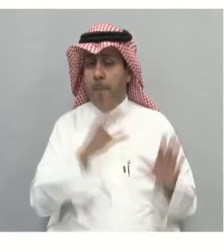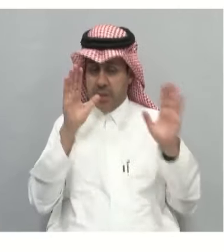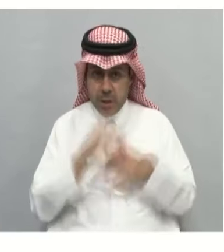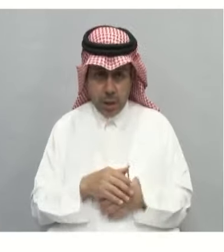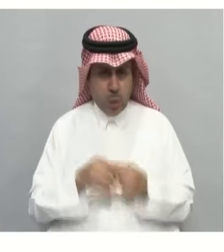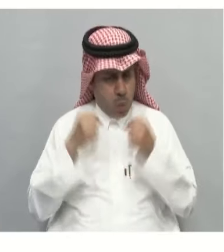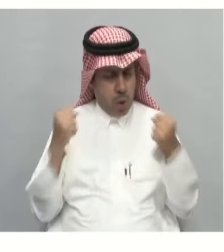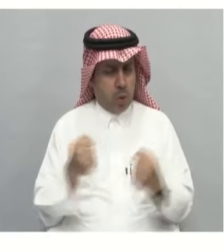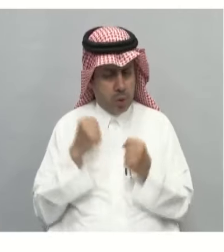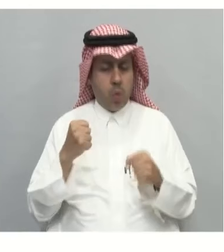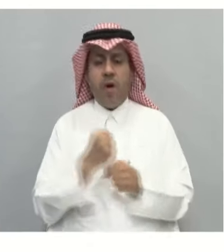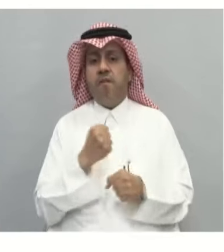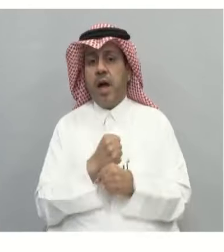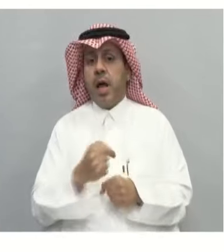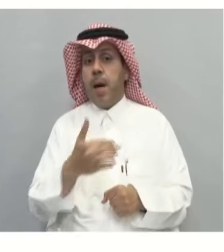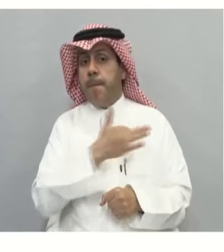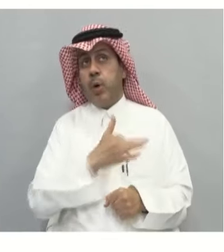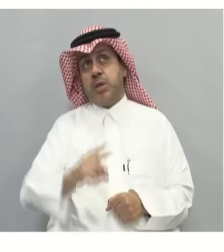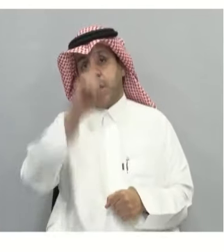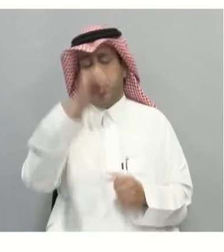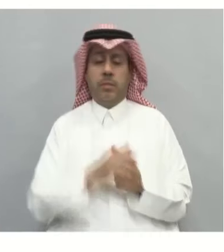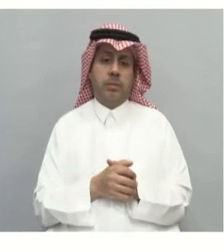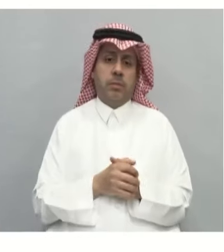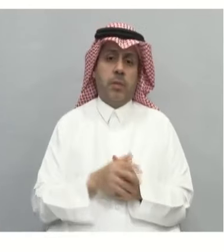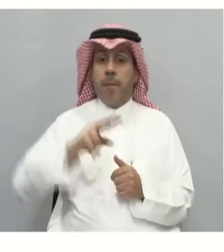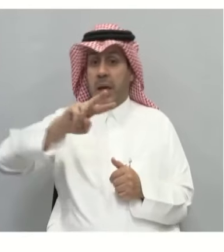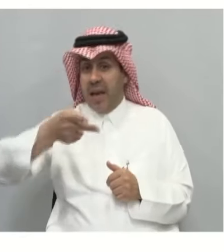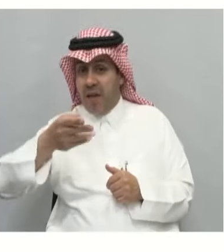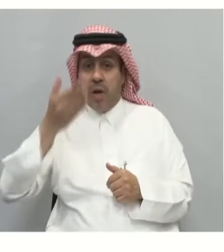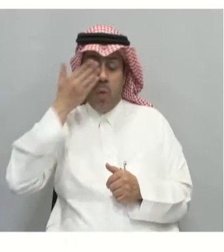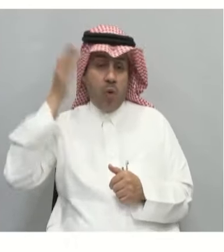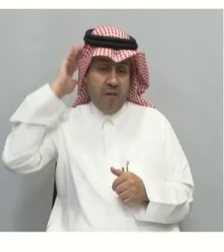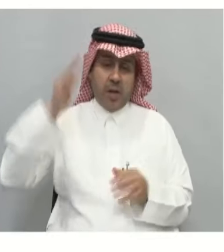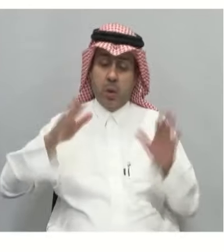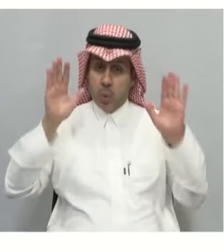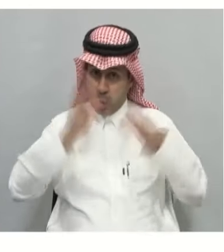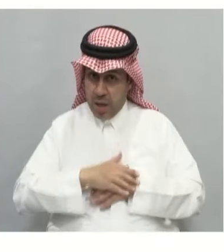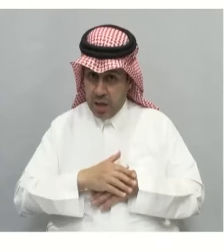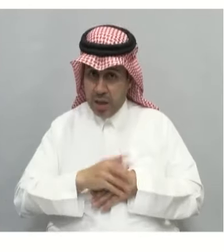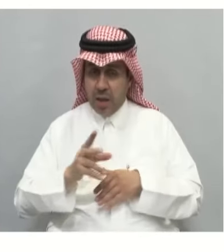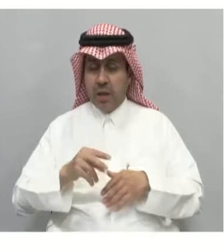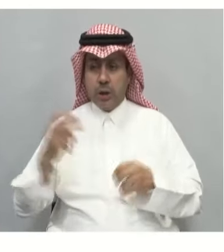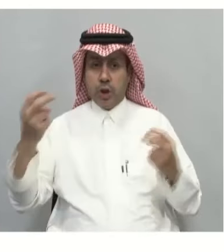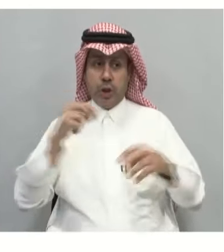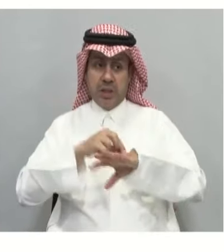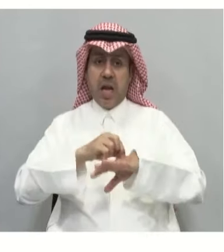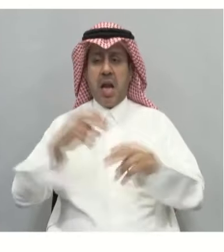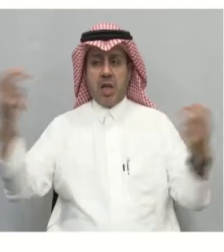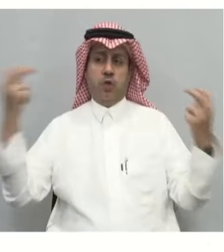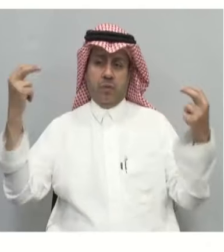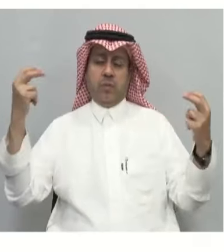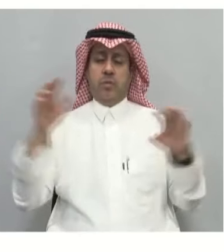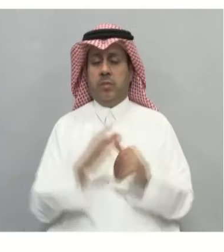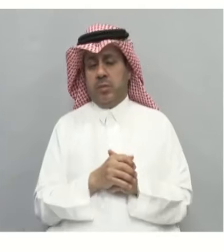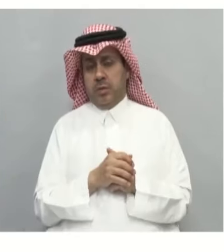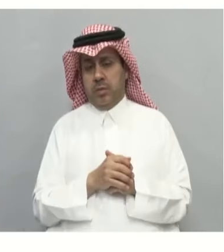ويؤديها مخلصا لله تعالى بخلاف المنافق الذي انما يعبد الله تعالى لماذا